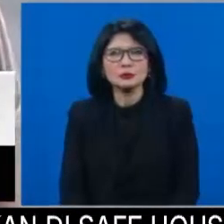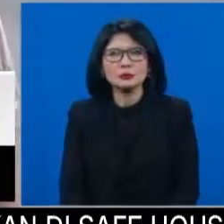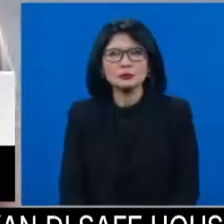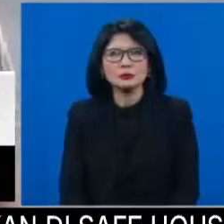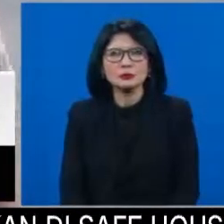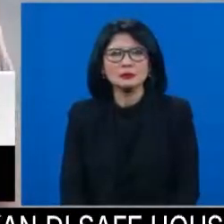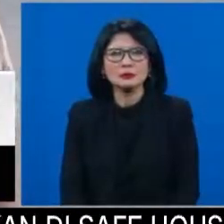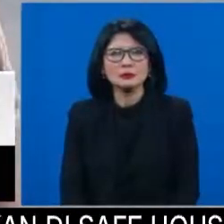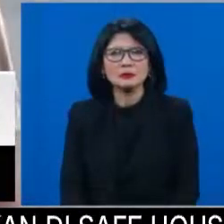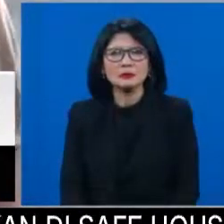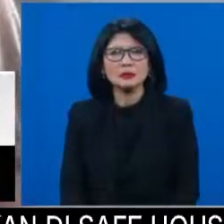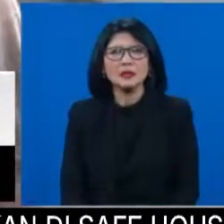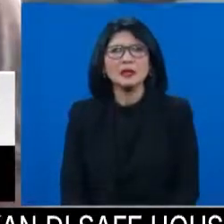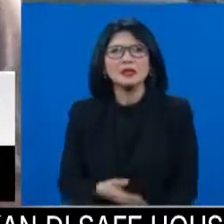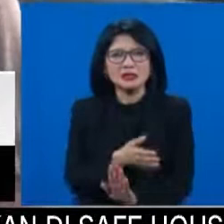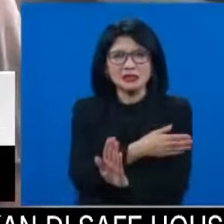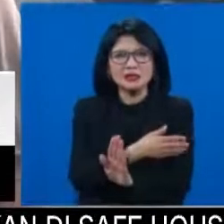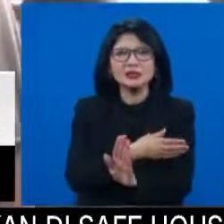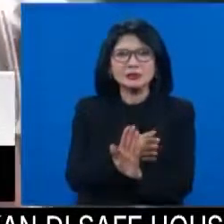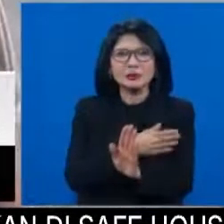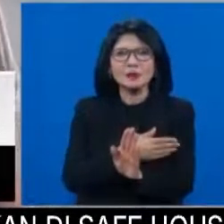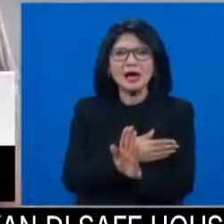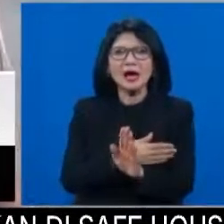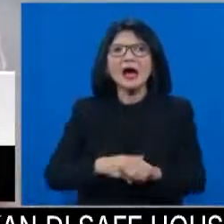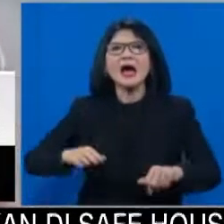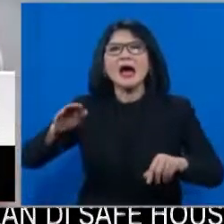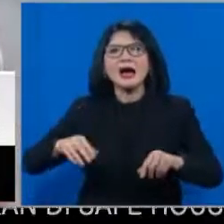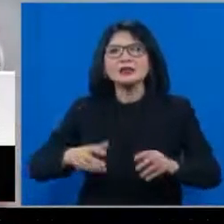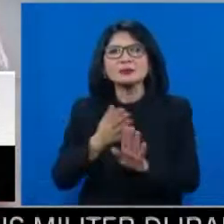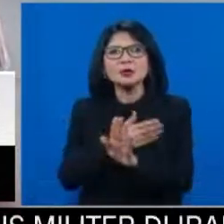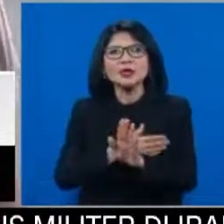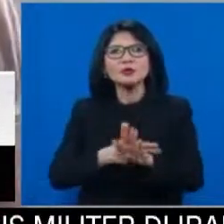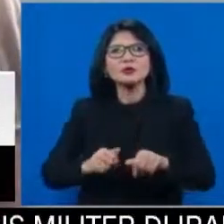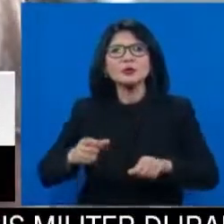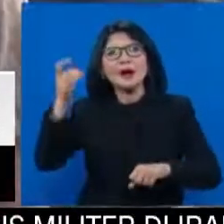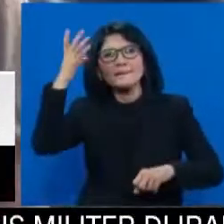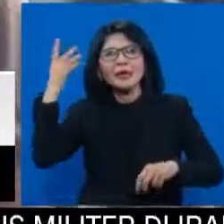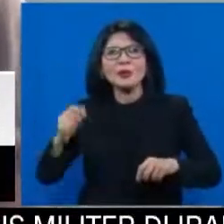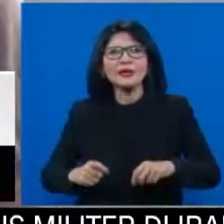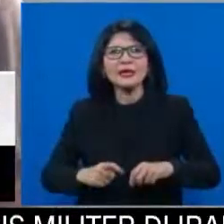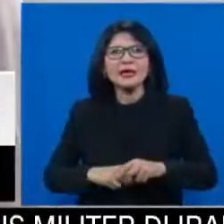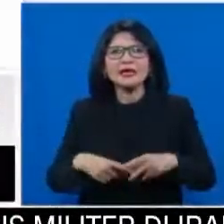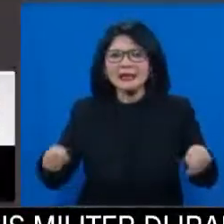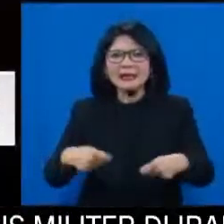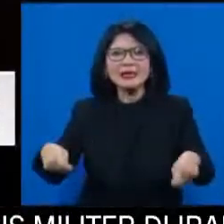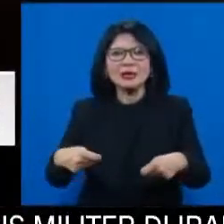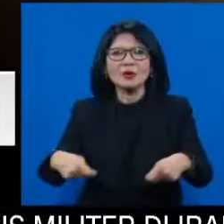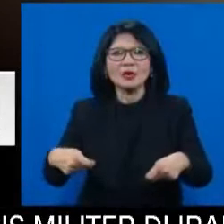dari awalnya, katanya anak buahnya yang duluan ke warung. Sepertinya sih katanya lagi manasin apa.